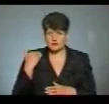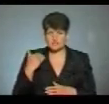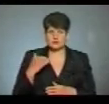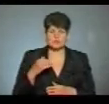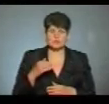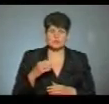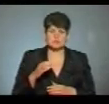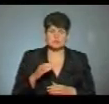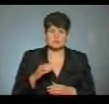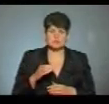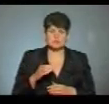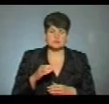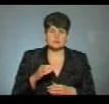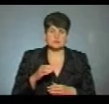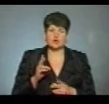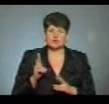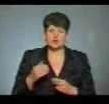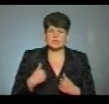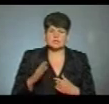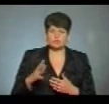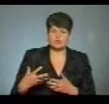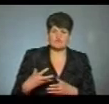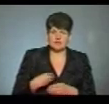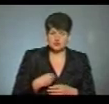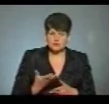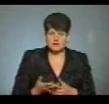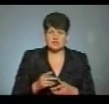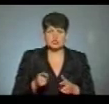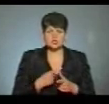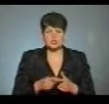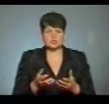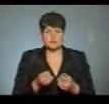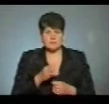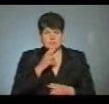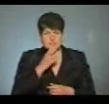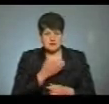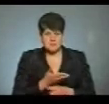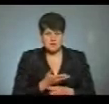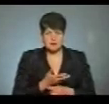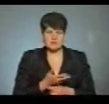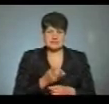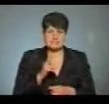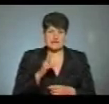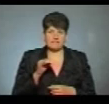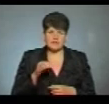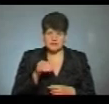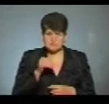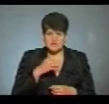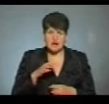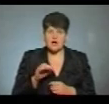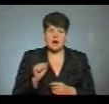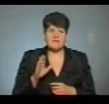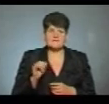санавіації. Хто нас буде фінансувати, чи отримуємо ми заробітну плату за квітень місяця, де аванс не